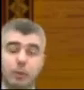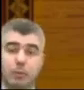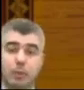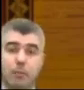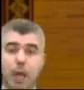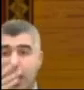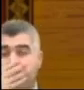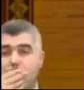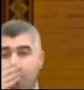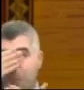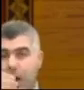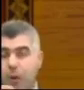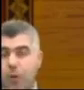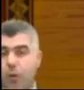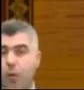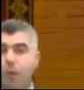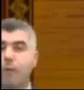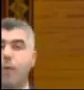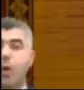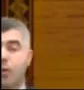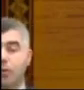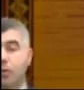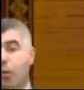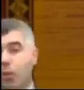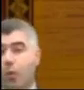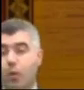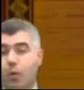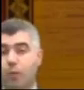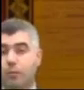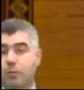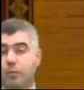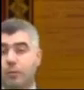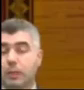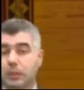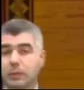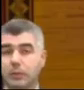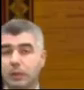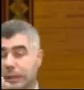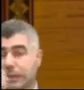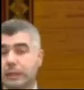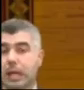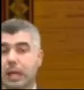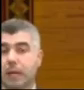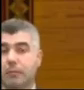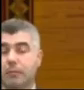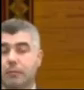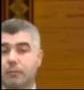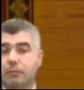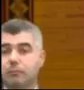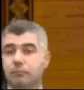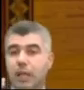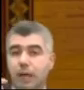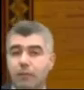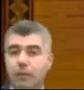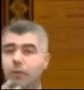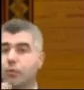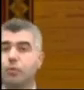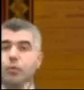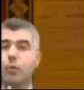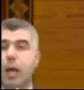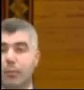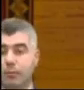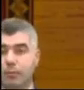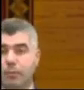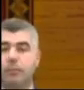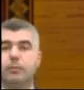هي غنية وقريبة بالنسبة لفرنسا والمغرب، واليوم هي تعيش في متاهة